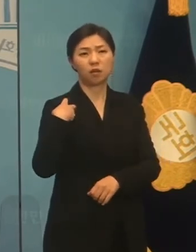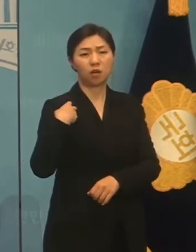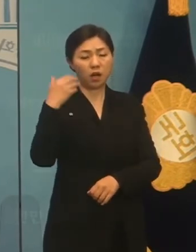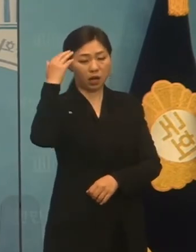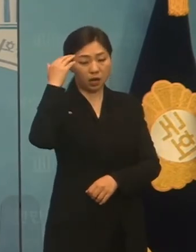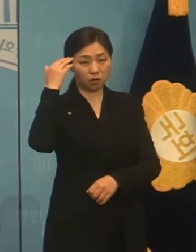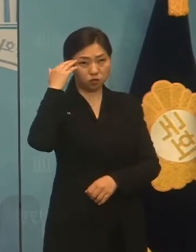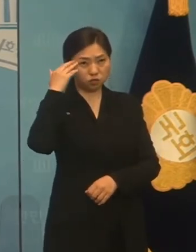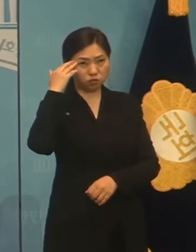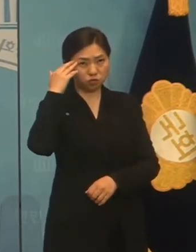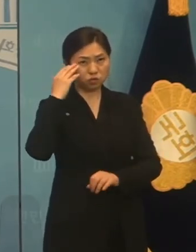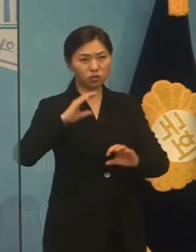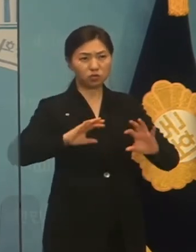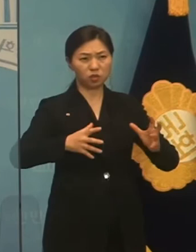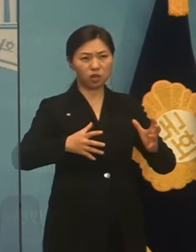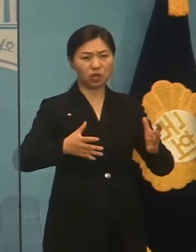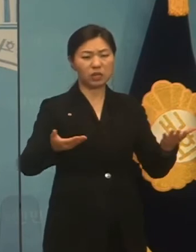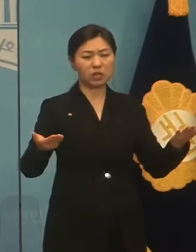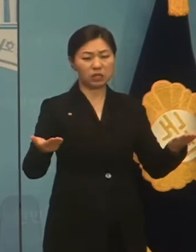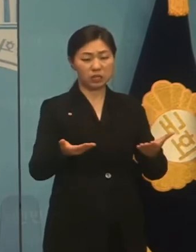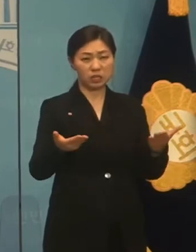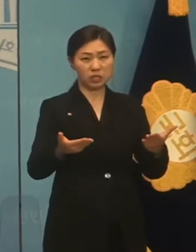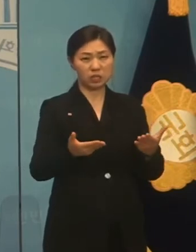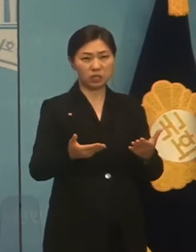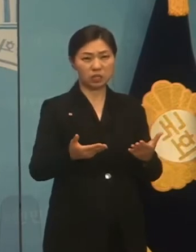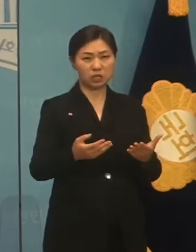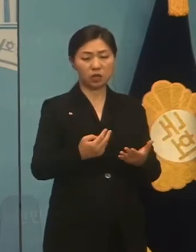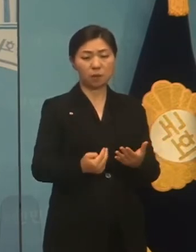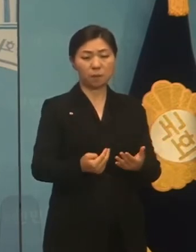꾀대를 만들어 세웠습니다.